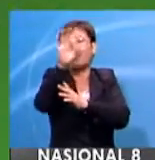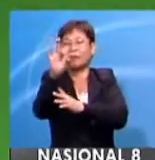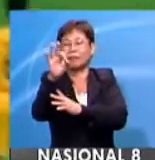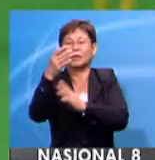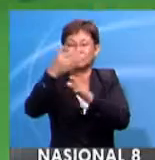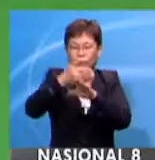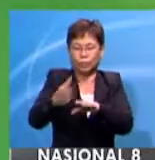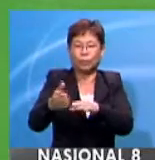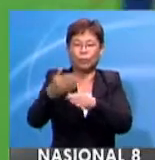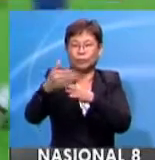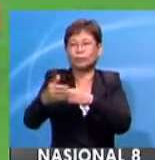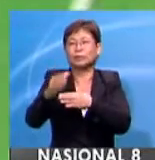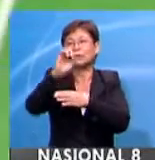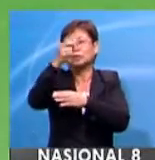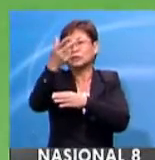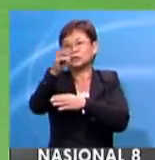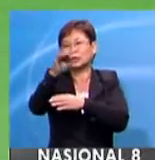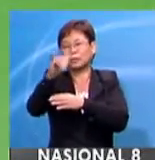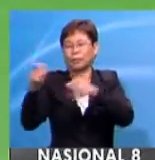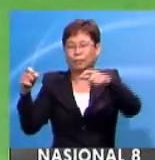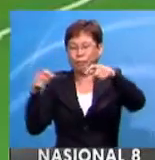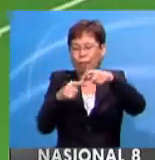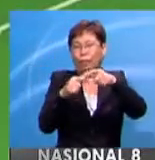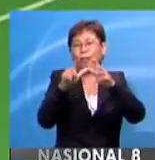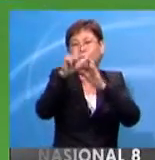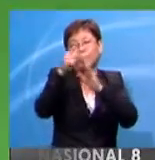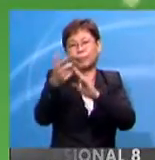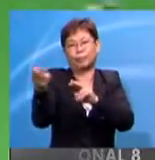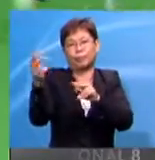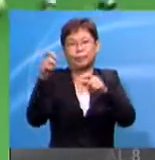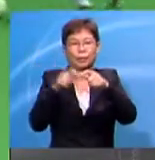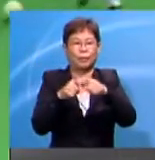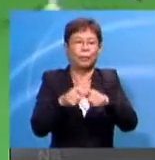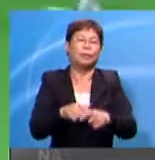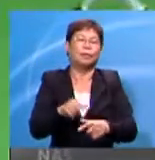sebelum syahmi menggandakan kedudukan 3 menit berselang